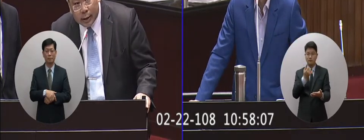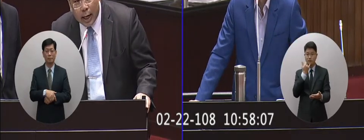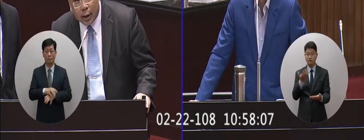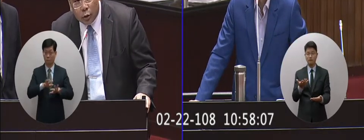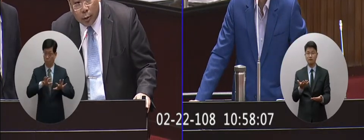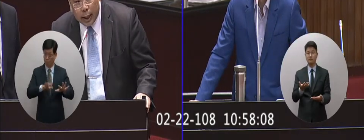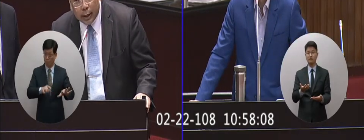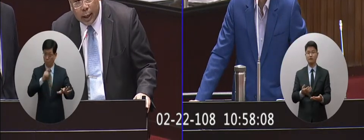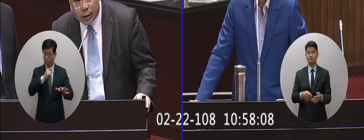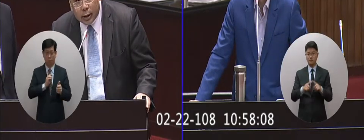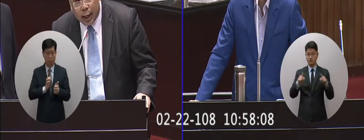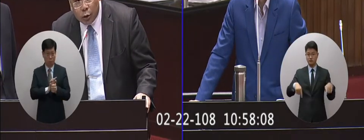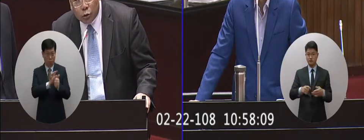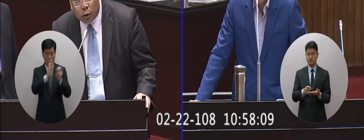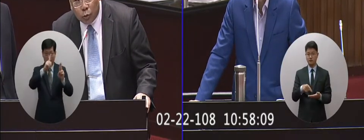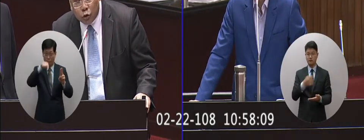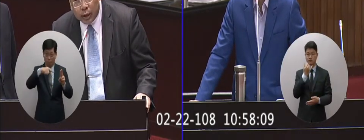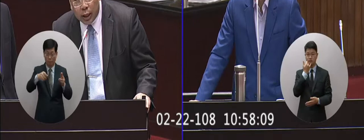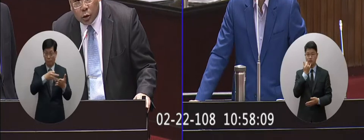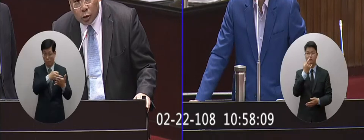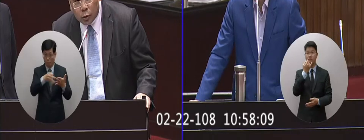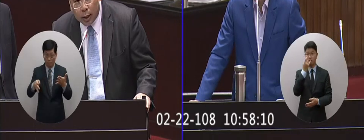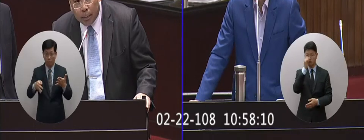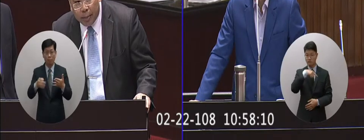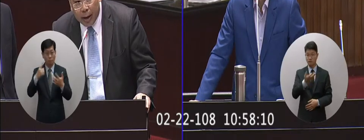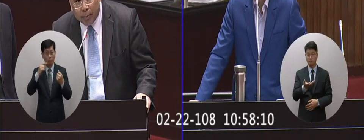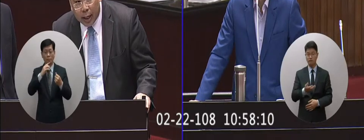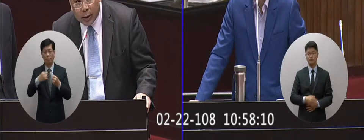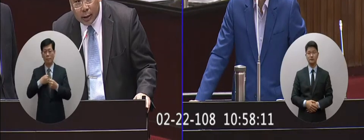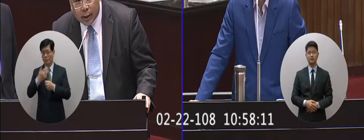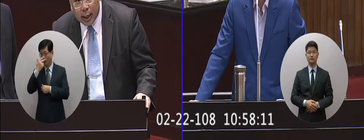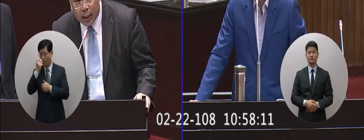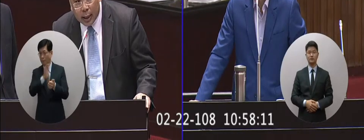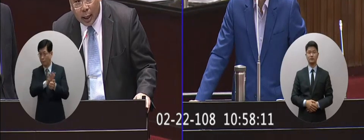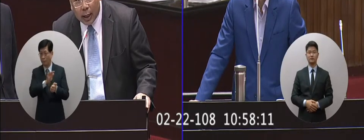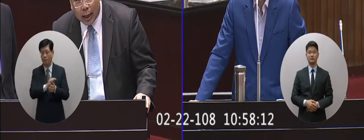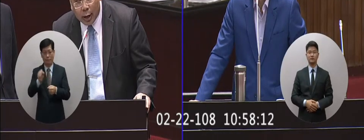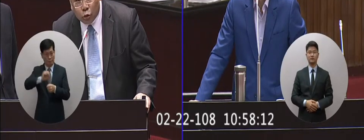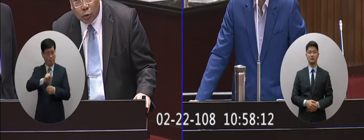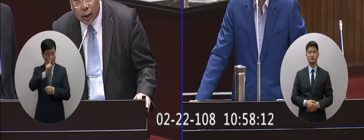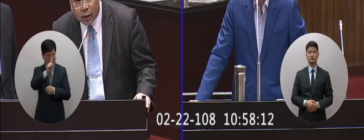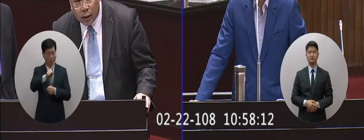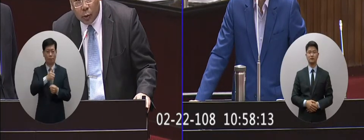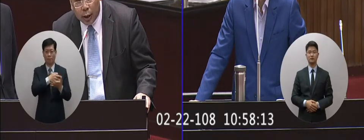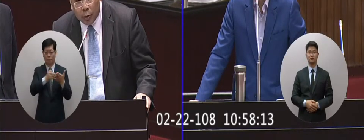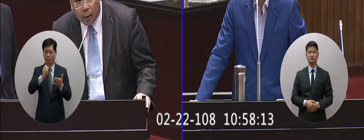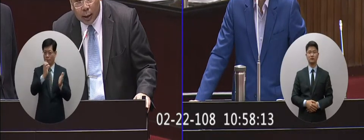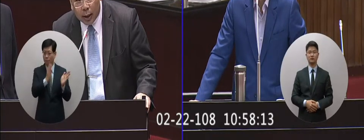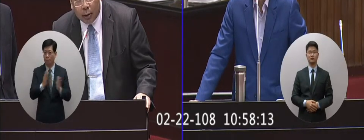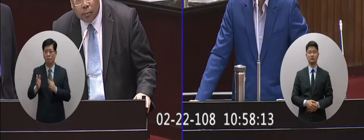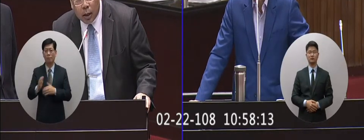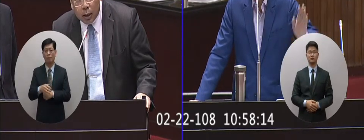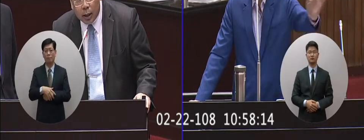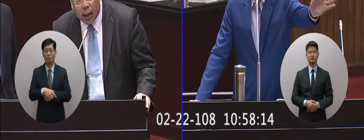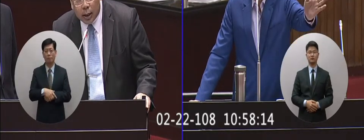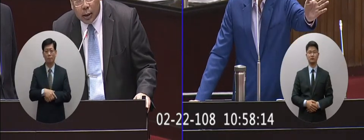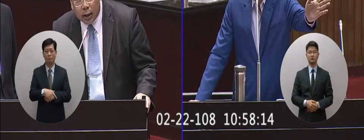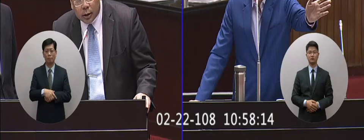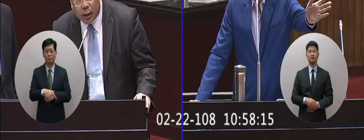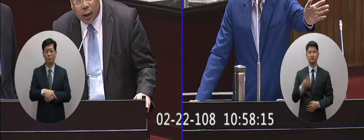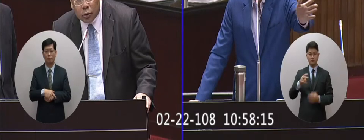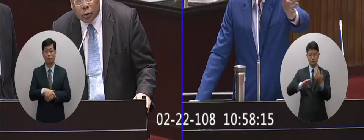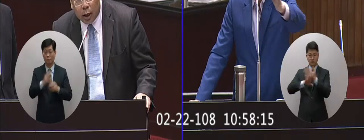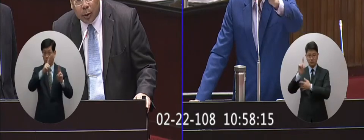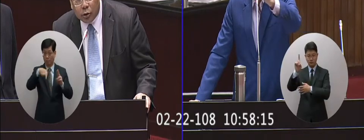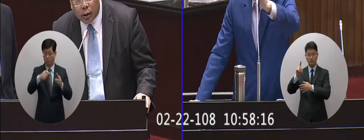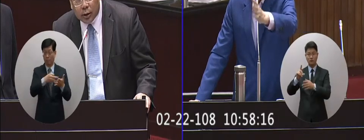们现在推电子联署， 可不可以？ 就是为了便民，增加一个联署的机会与管道。 另外一个管